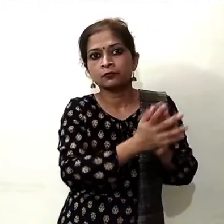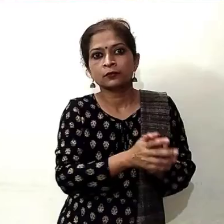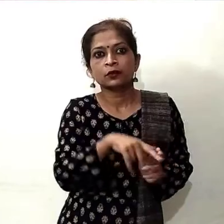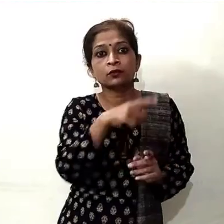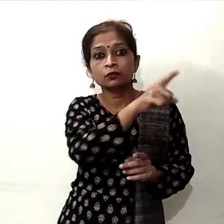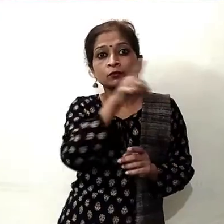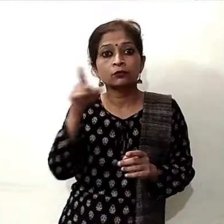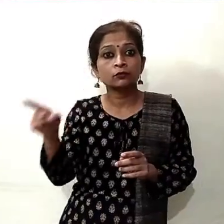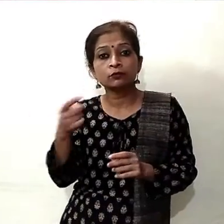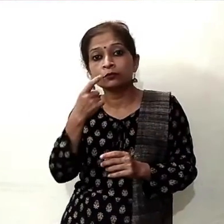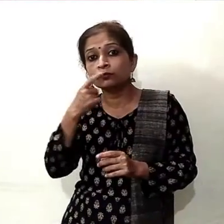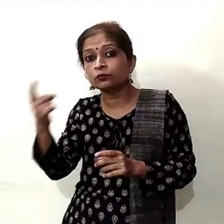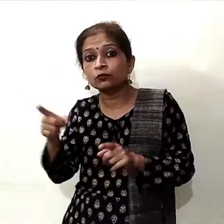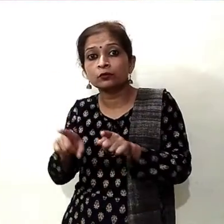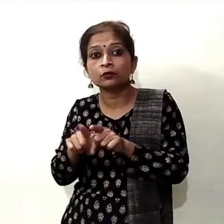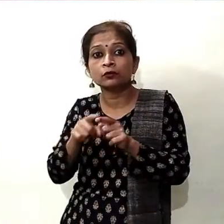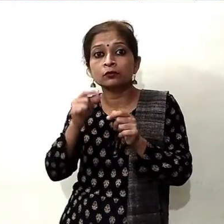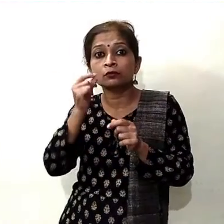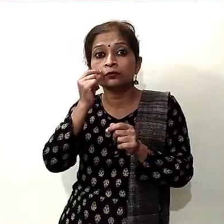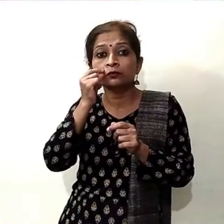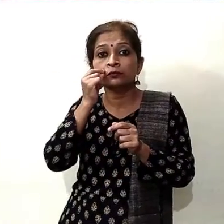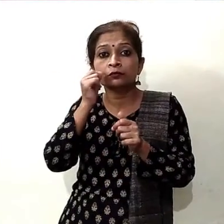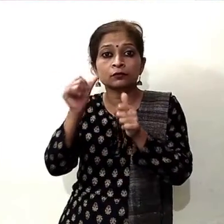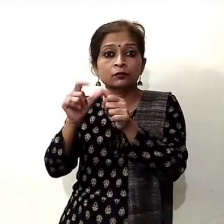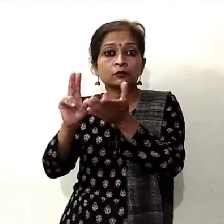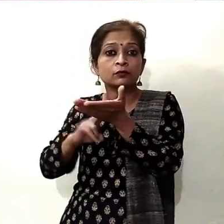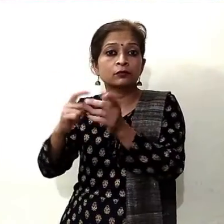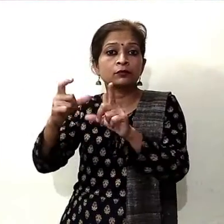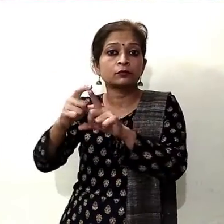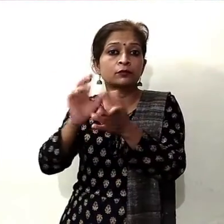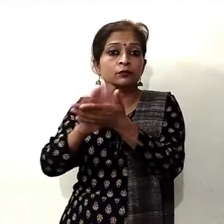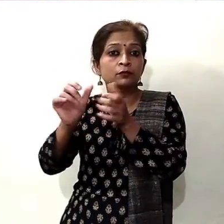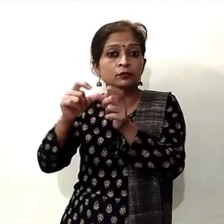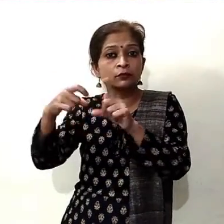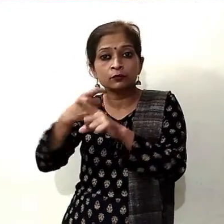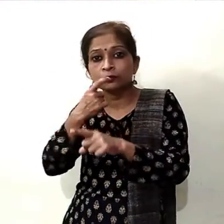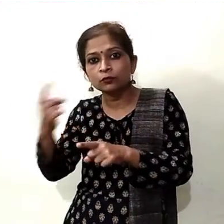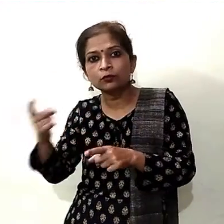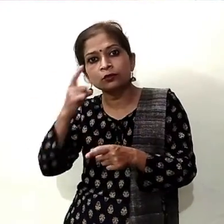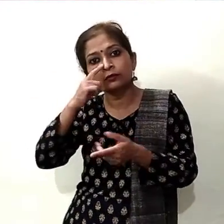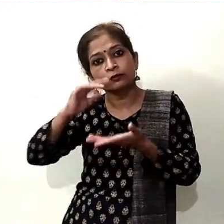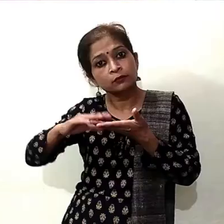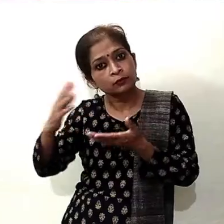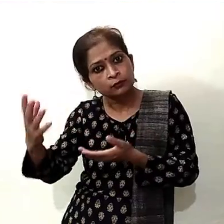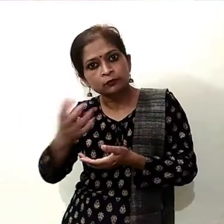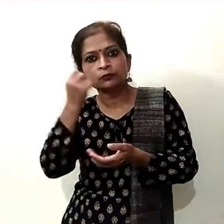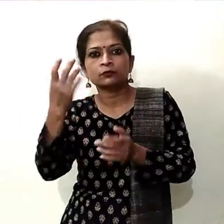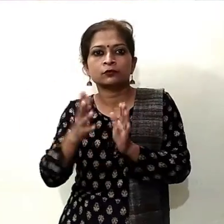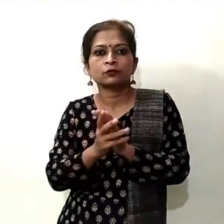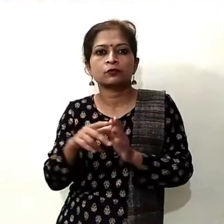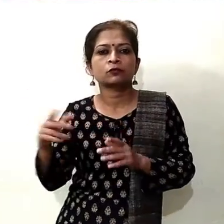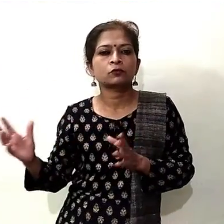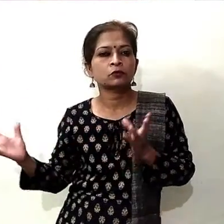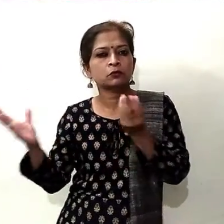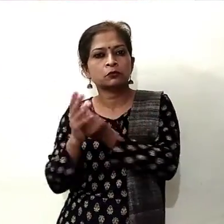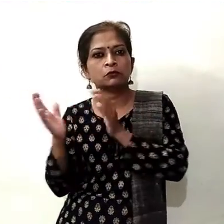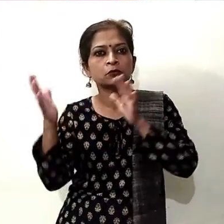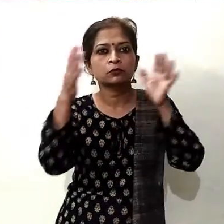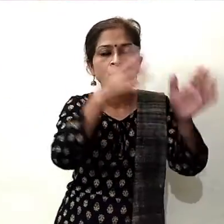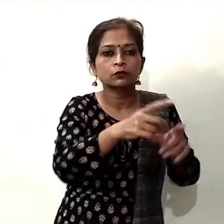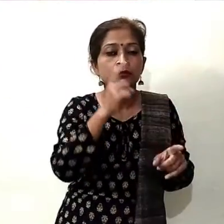है रानी मिल गई, चलो युद्ध करते हैं। तो अंधक आया अपने दल बल के साथ युद्ध करने के लिए और माँ पार्वती को हरने के